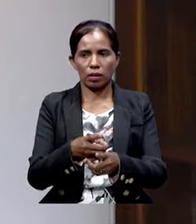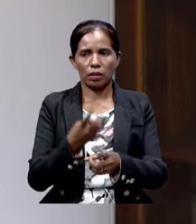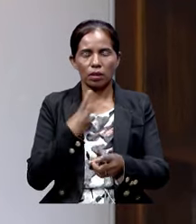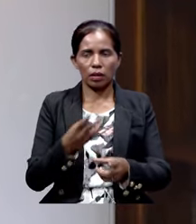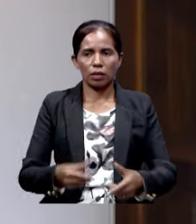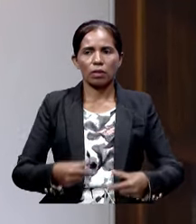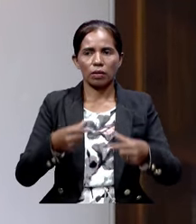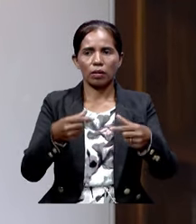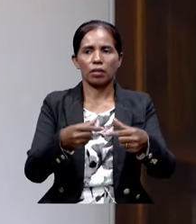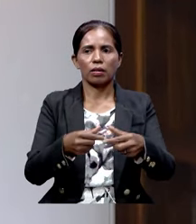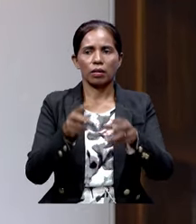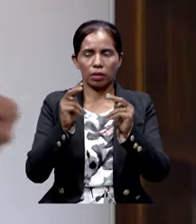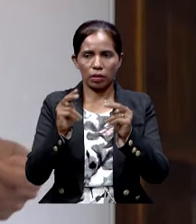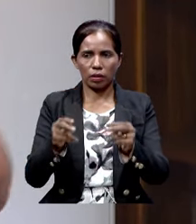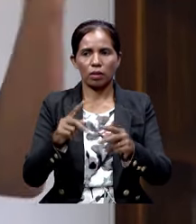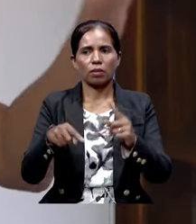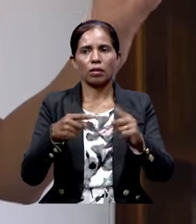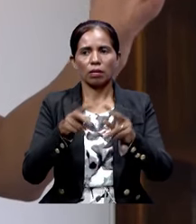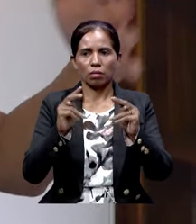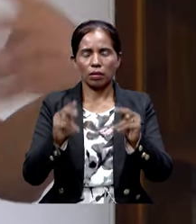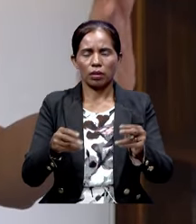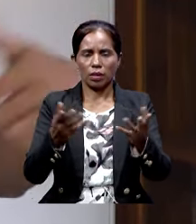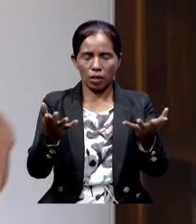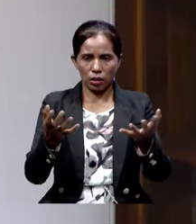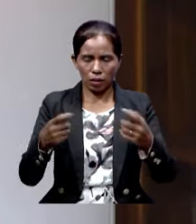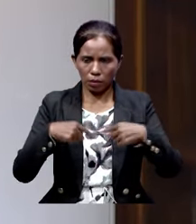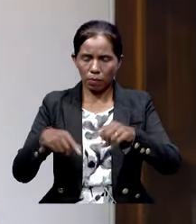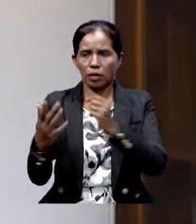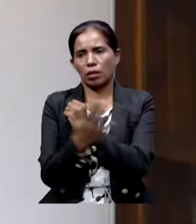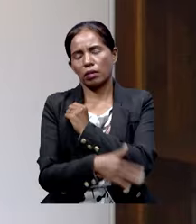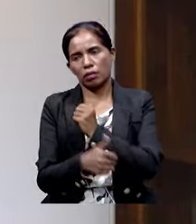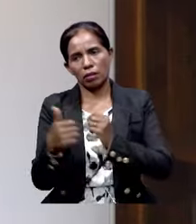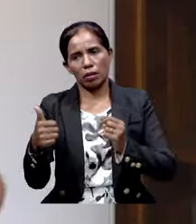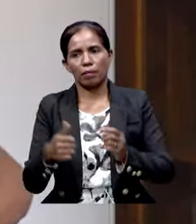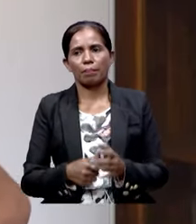foba atau nih tinggi bahir nih persis ya karak baliur